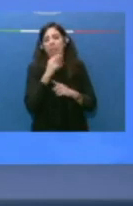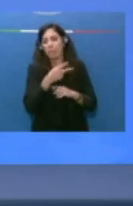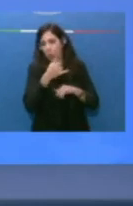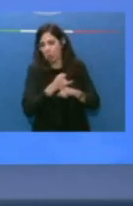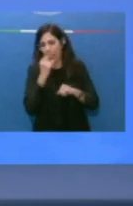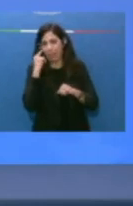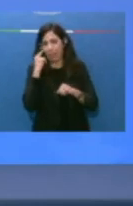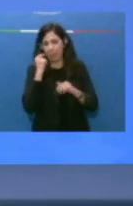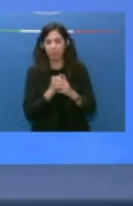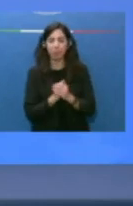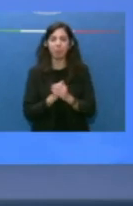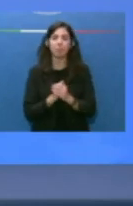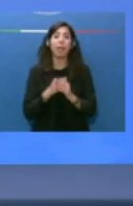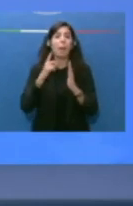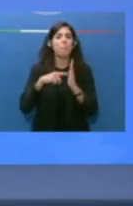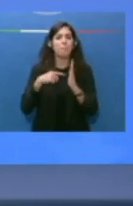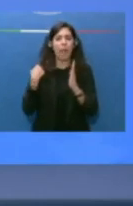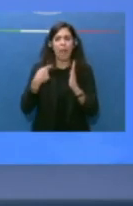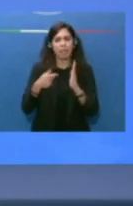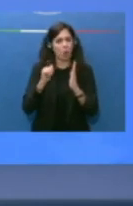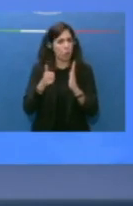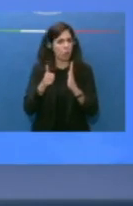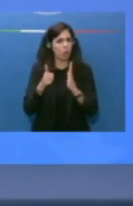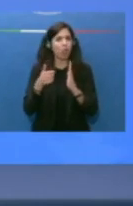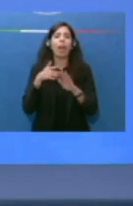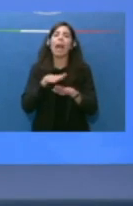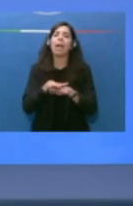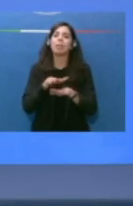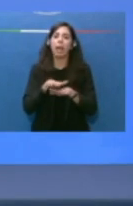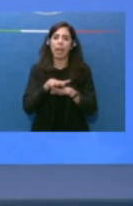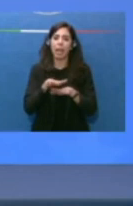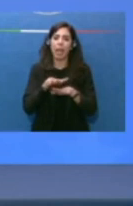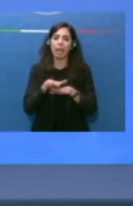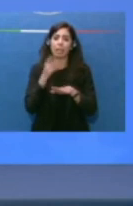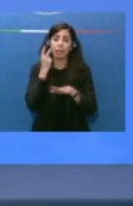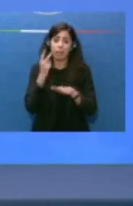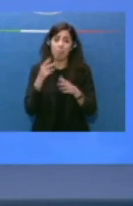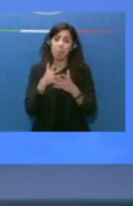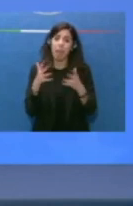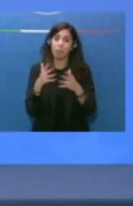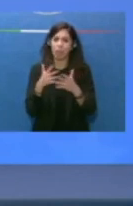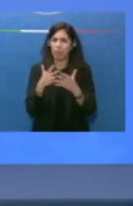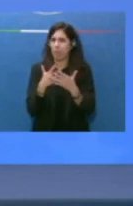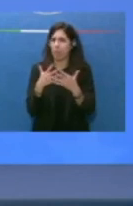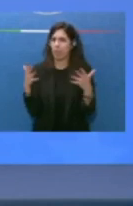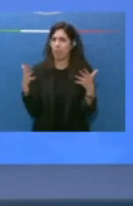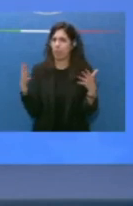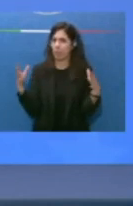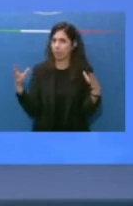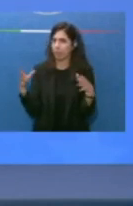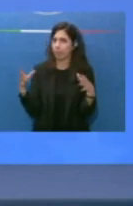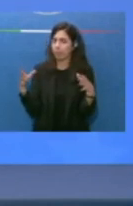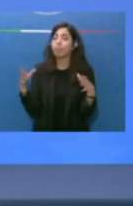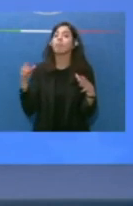l'esperienza di questi 11 mesi è stata un'esperienza di una maggioranza molto grande e quindi un'esperienza